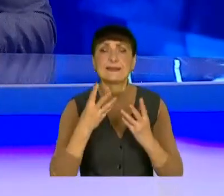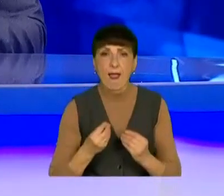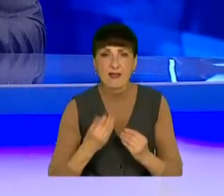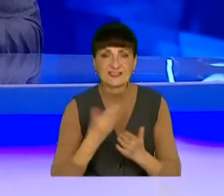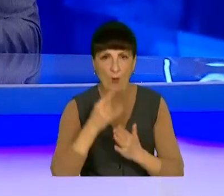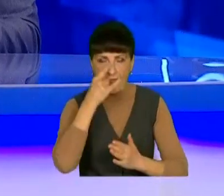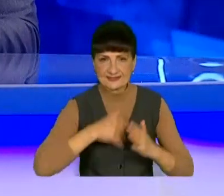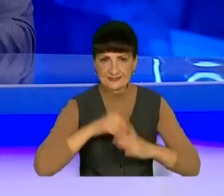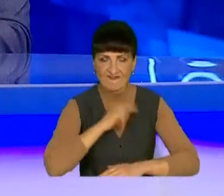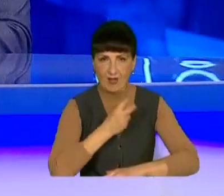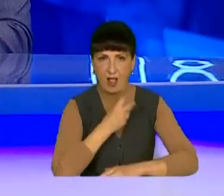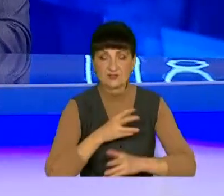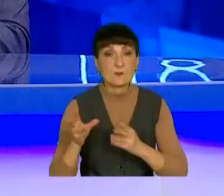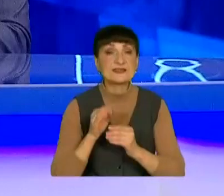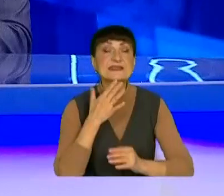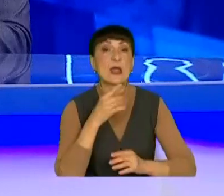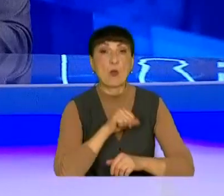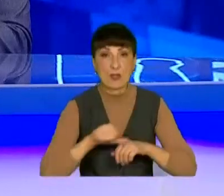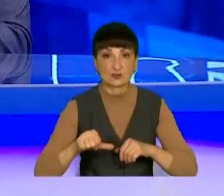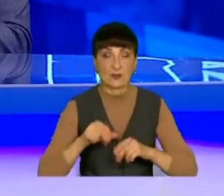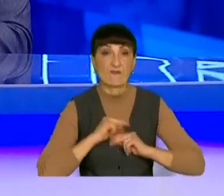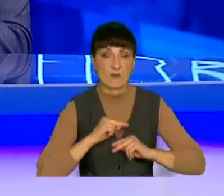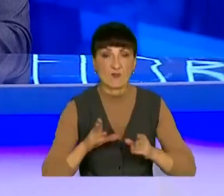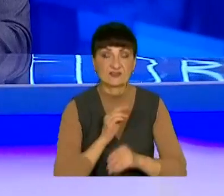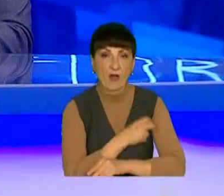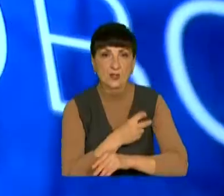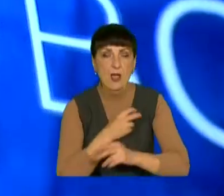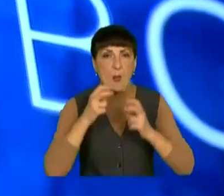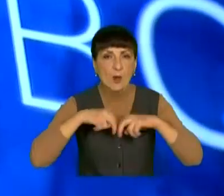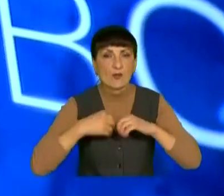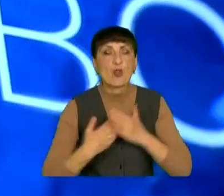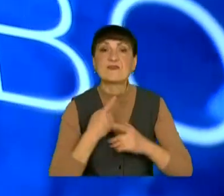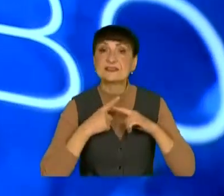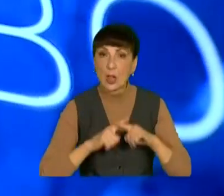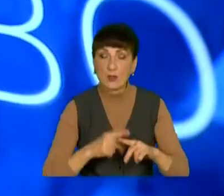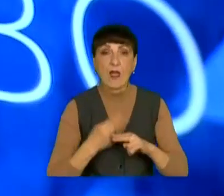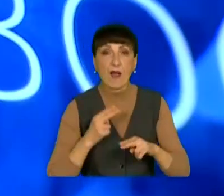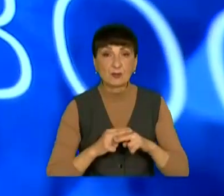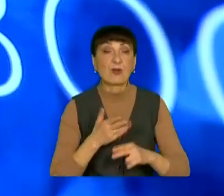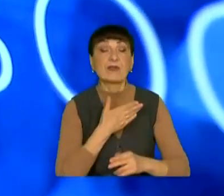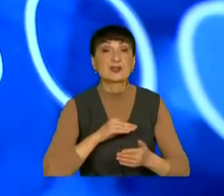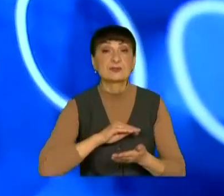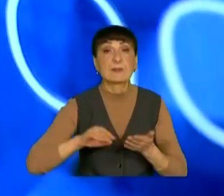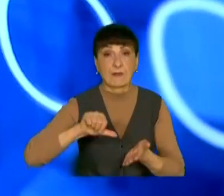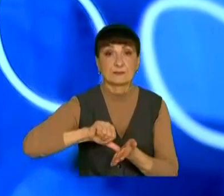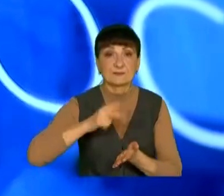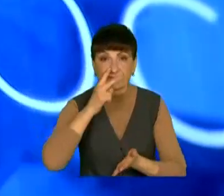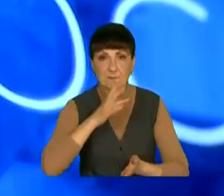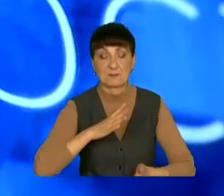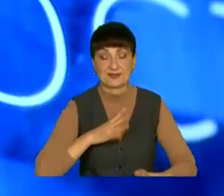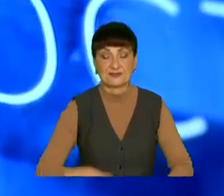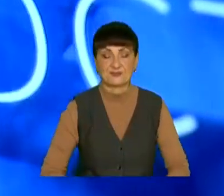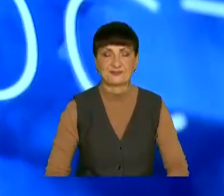отечественные специалисты вместе с зарубежными коллегами тестировали новую технологию, которую оценила и наш корреспондент Амина